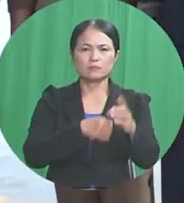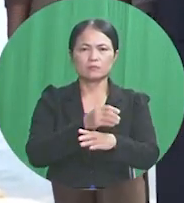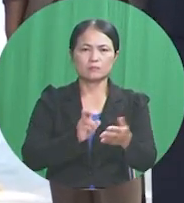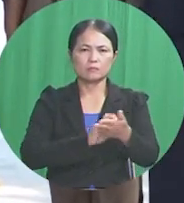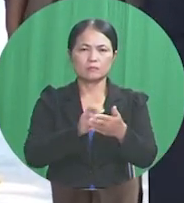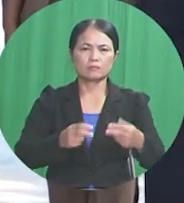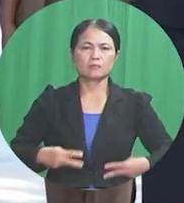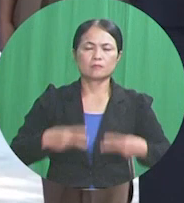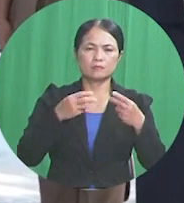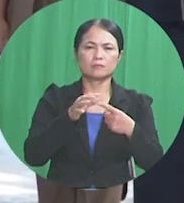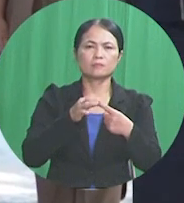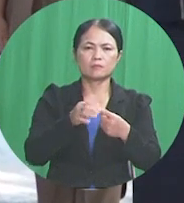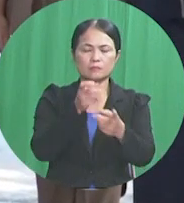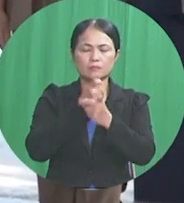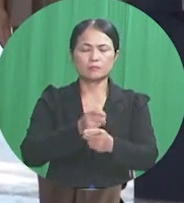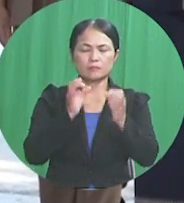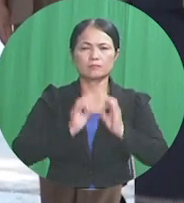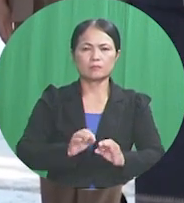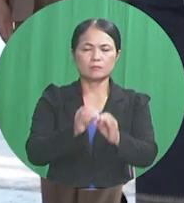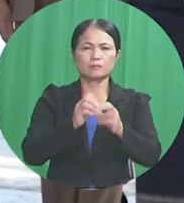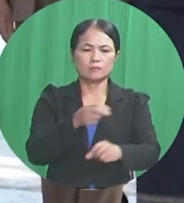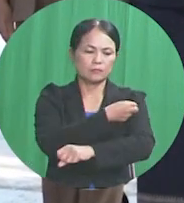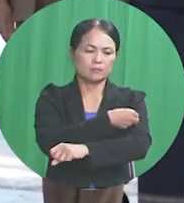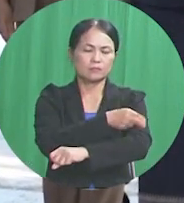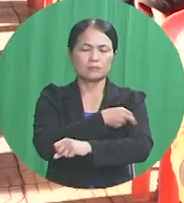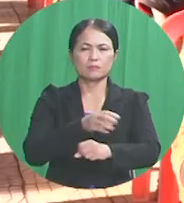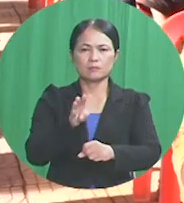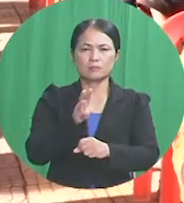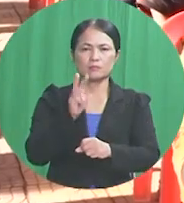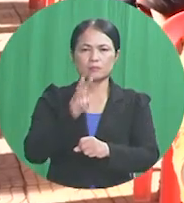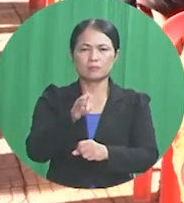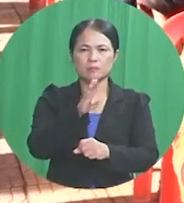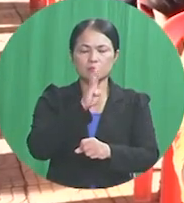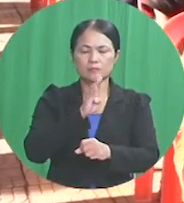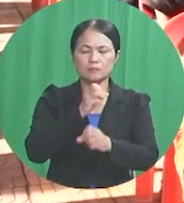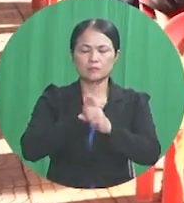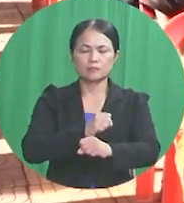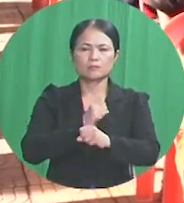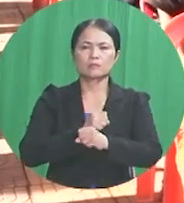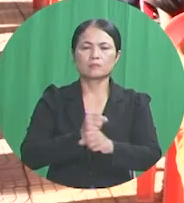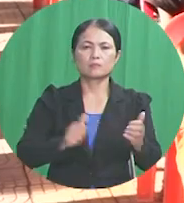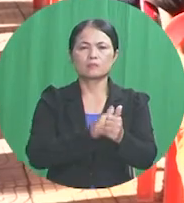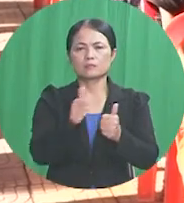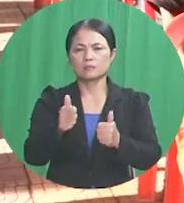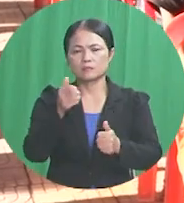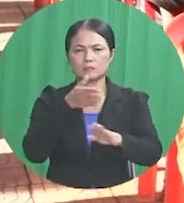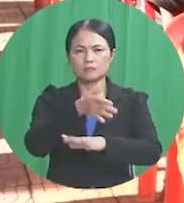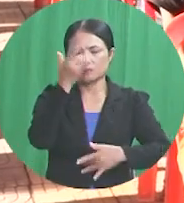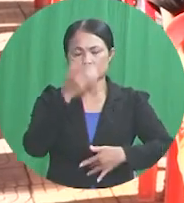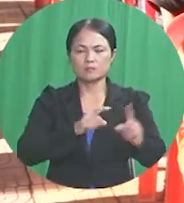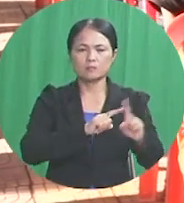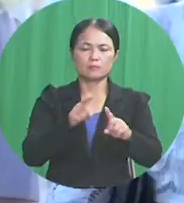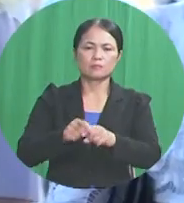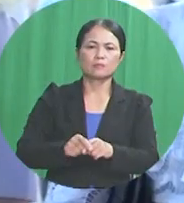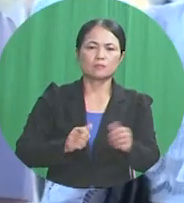อมสกปรีบจีปิเซกรุปตามวิธีนาคาสกาปิบาลใบกาเปียใบกมดำใบจีพอดปีจงเงยฉลองเซิง